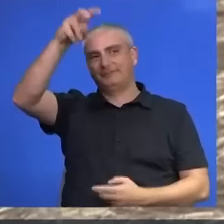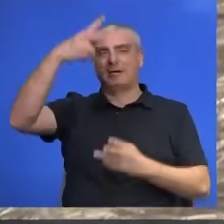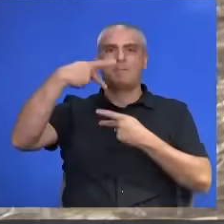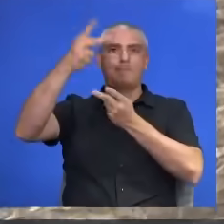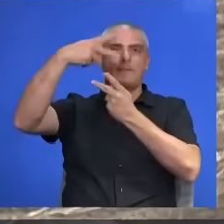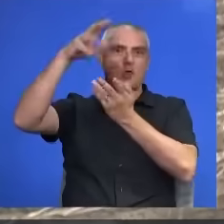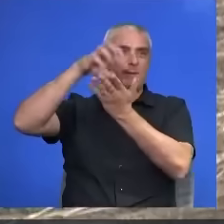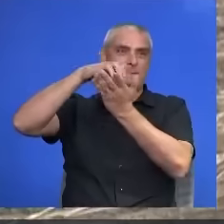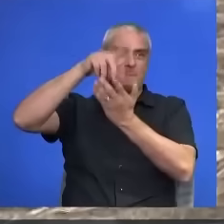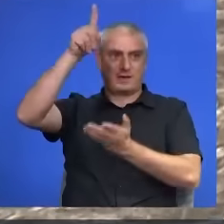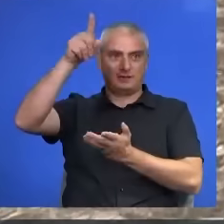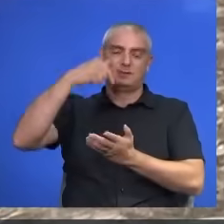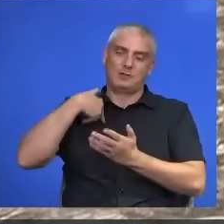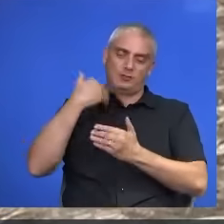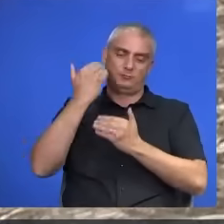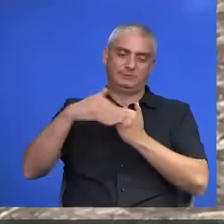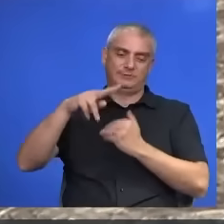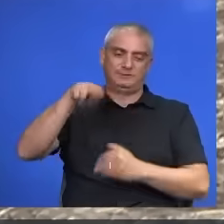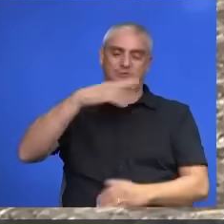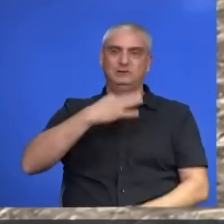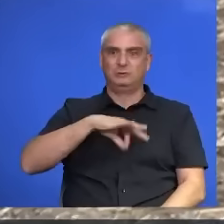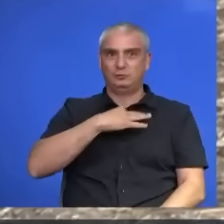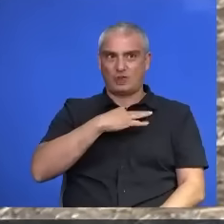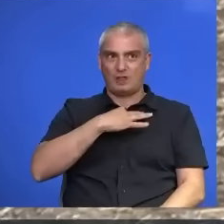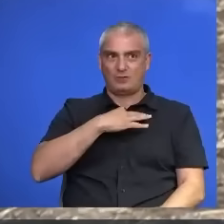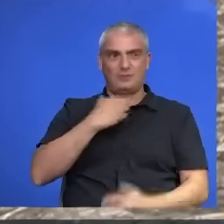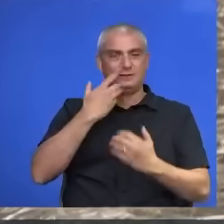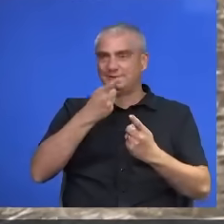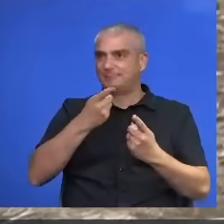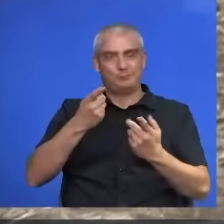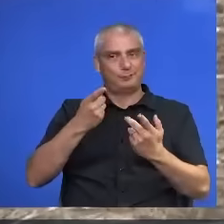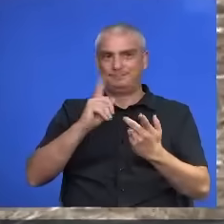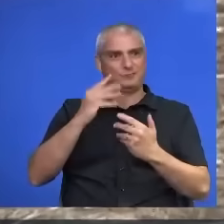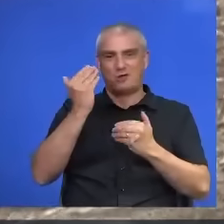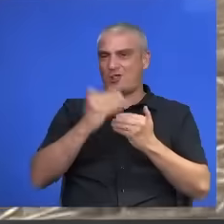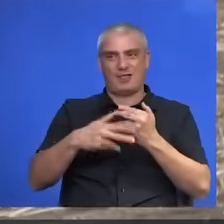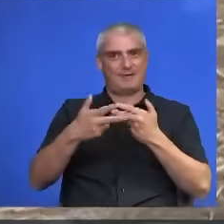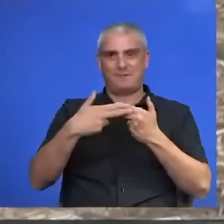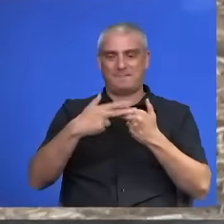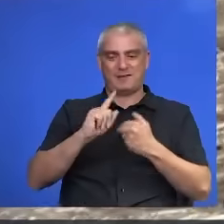כאן אנחנו מסיימים את הסיור שלנו. הסיפור הזה כנראה לא הולך להסתיים בקרוב.